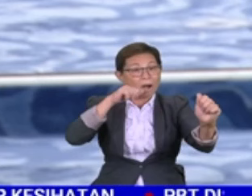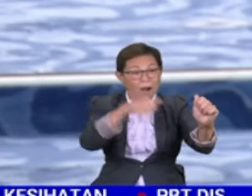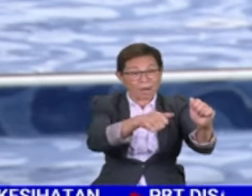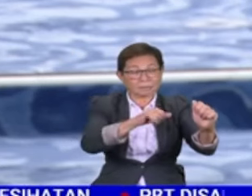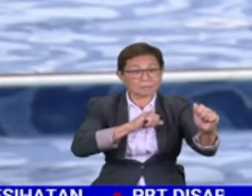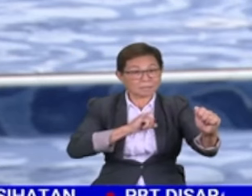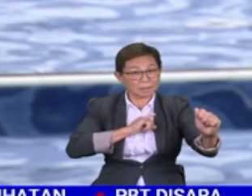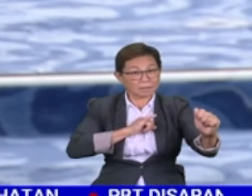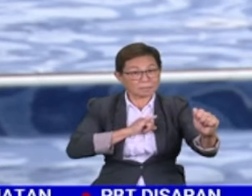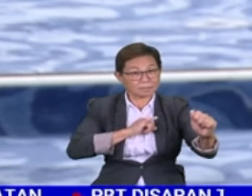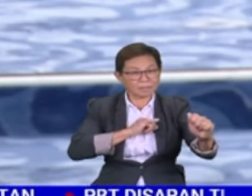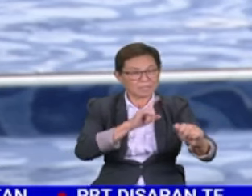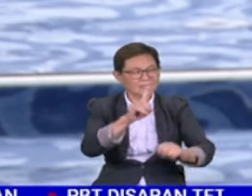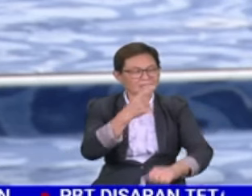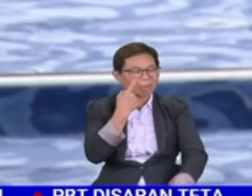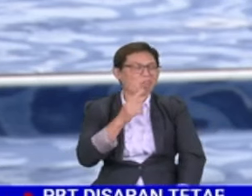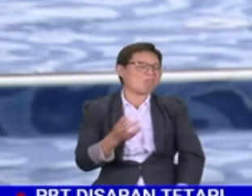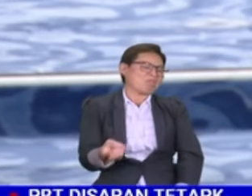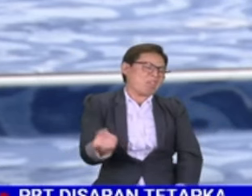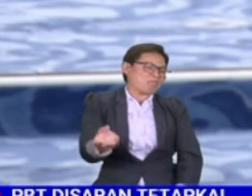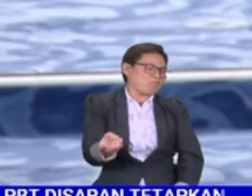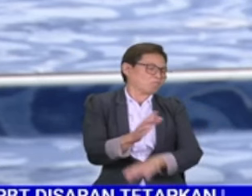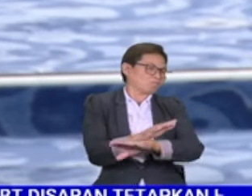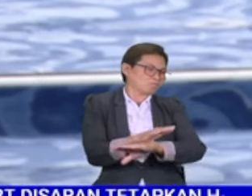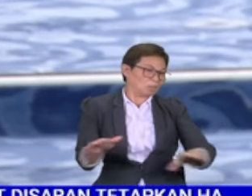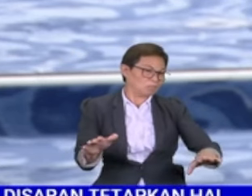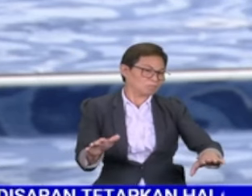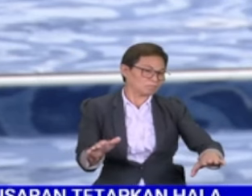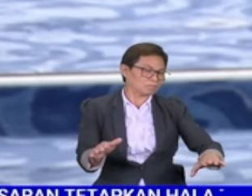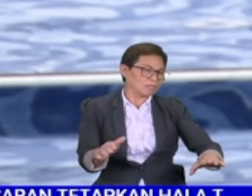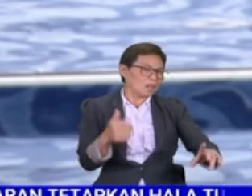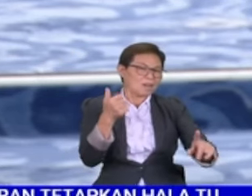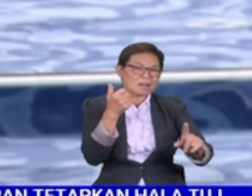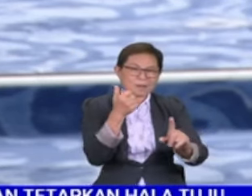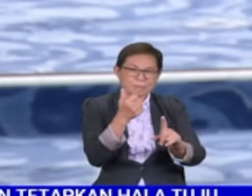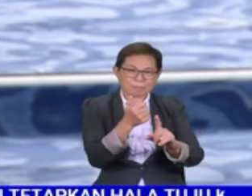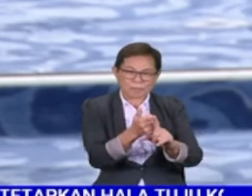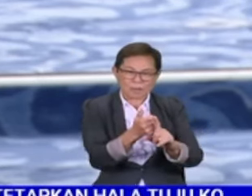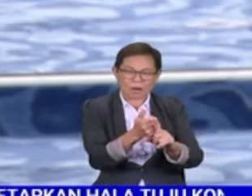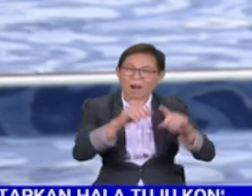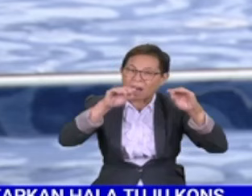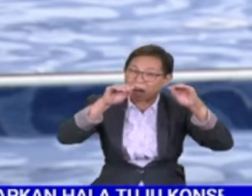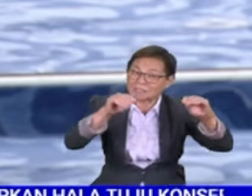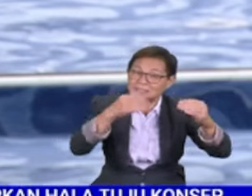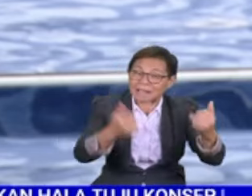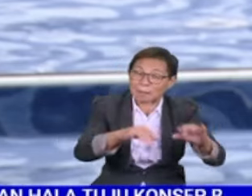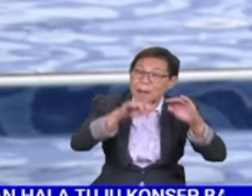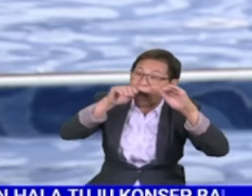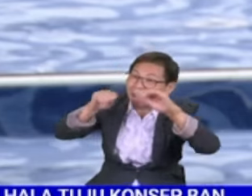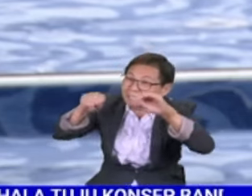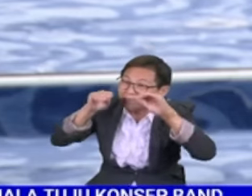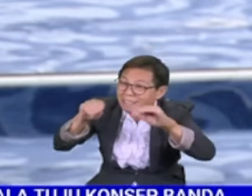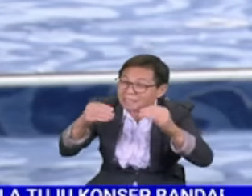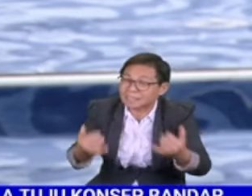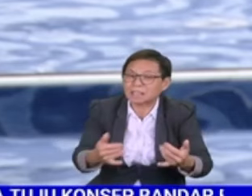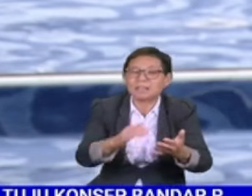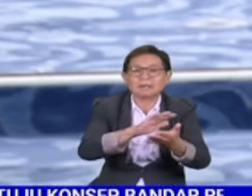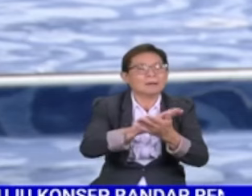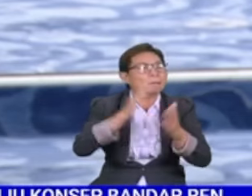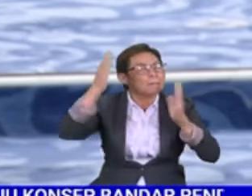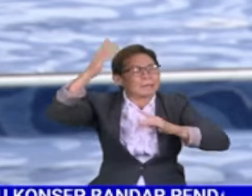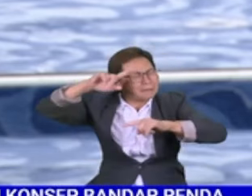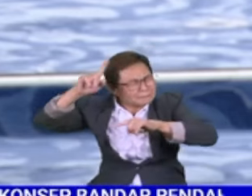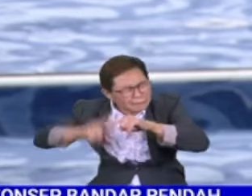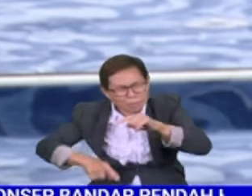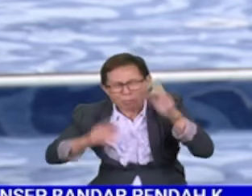ambil sambil lewa tindakan ini dan biarlah ini sebagai pengajaran. Dan negara tidak mampu